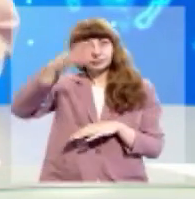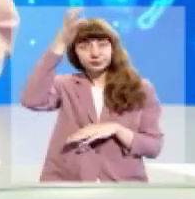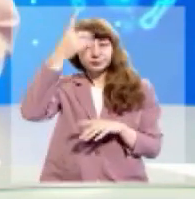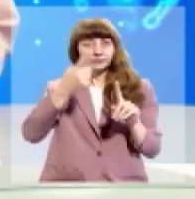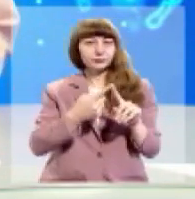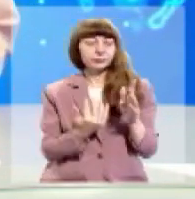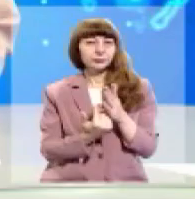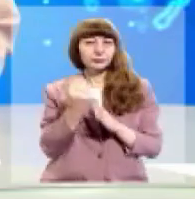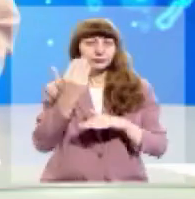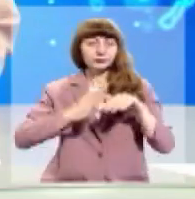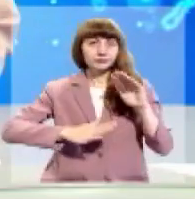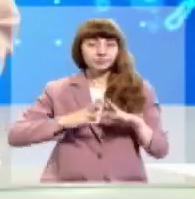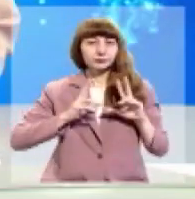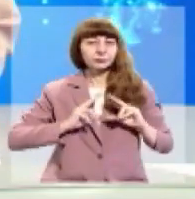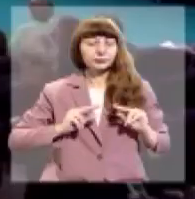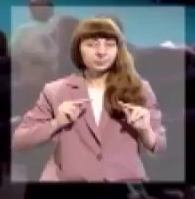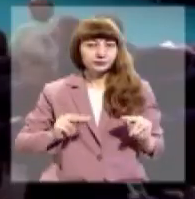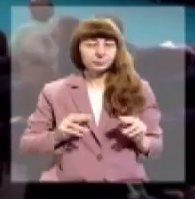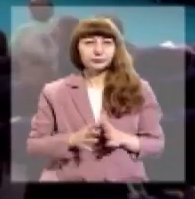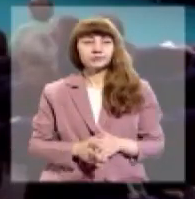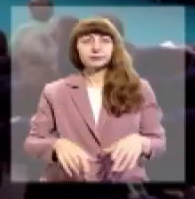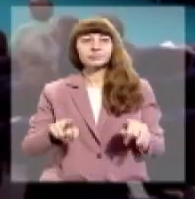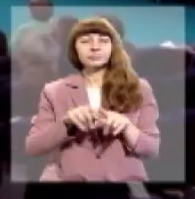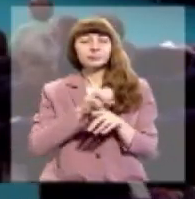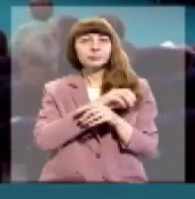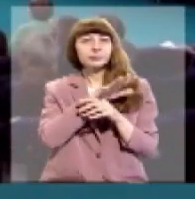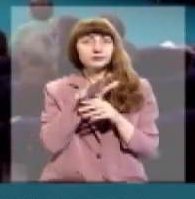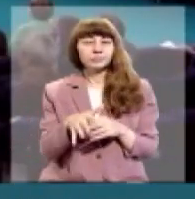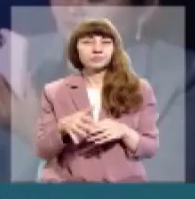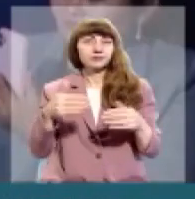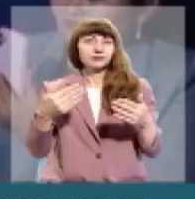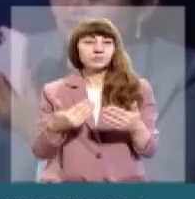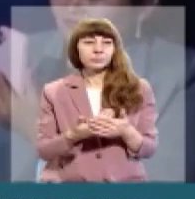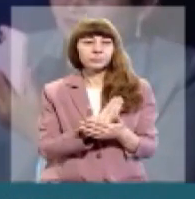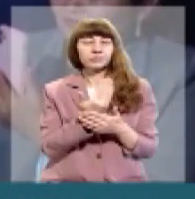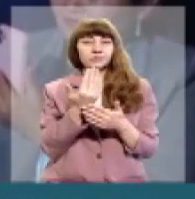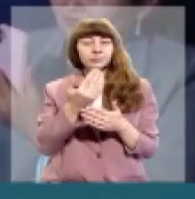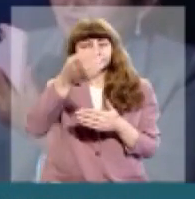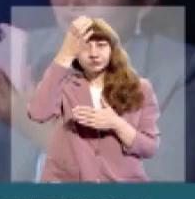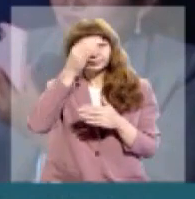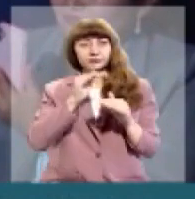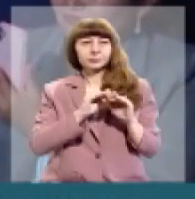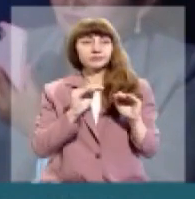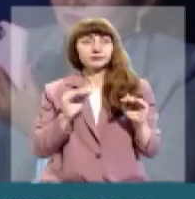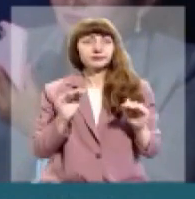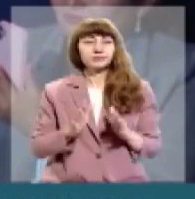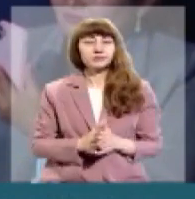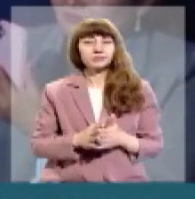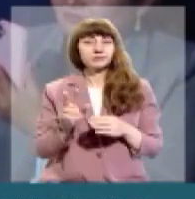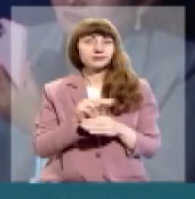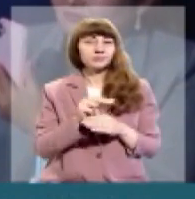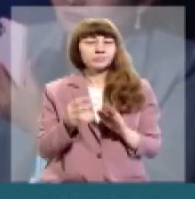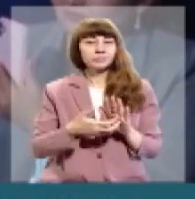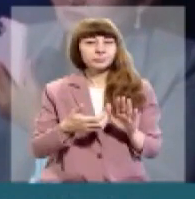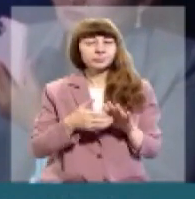сондай-ақ балалардың заманға сай озық білім алуын қамтамасыз ету, мектептегі орын тапшылығын жою және білім ошақтарындағы